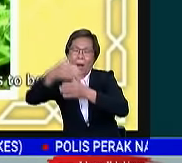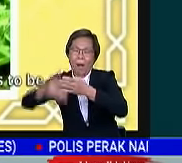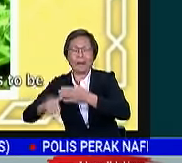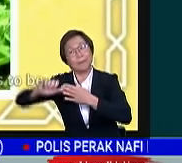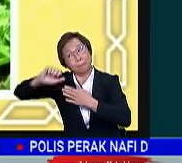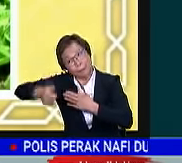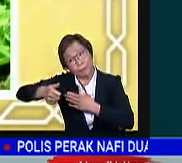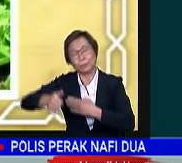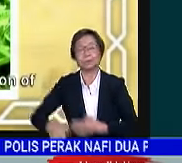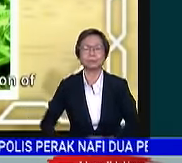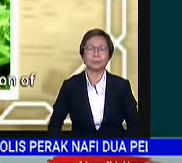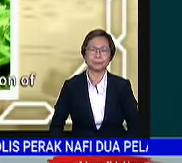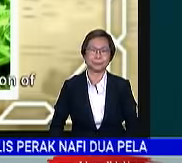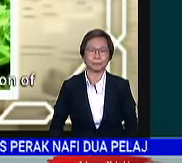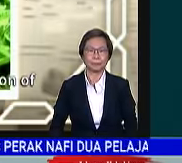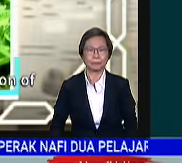esok.